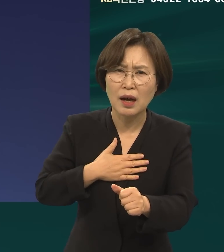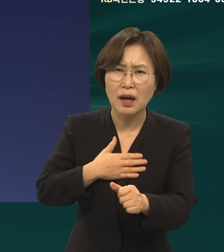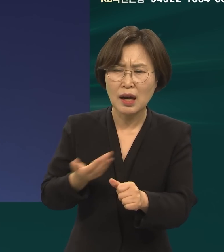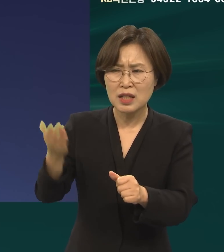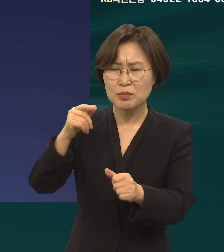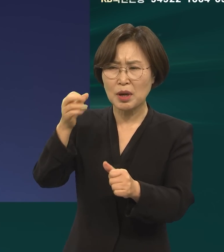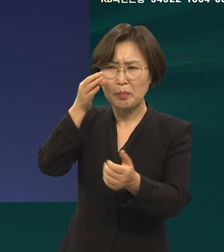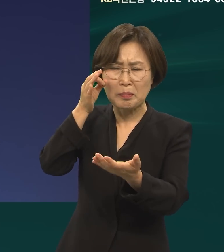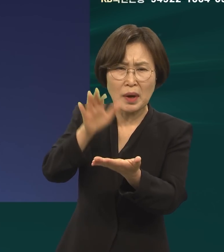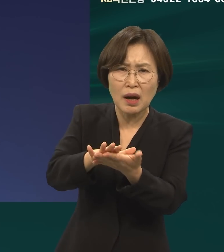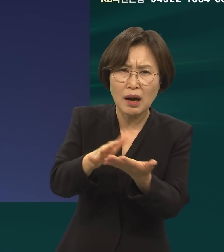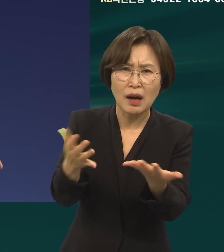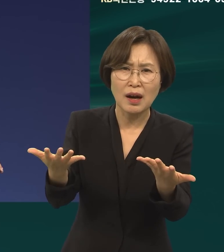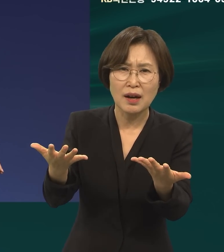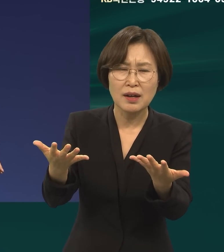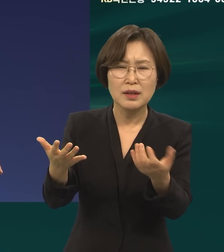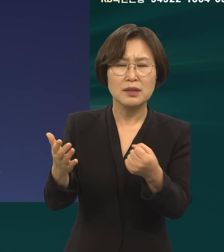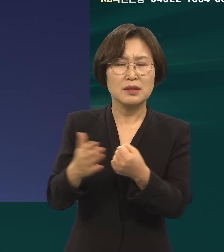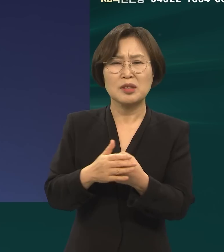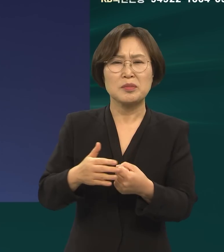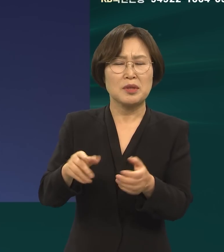때문입니다.